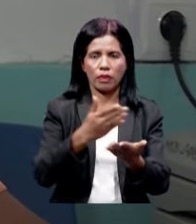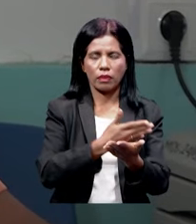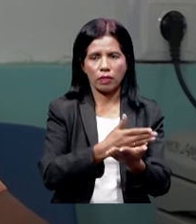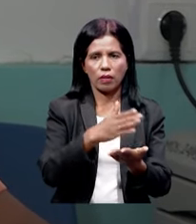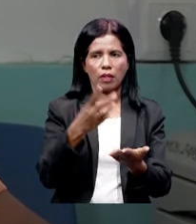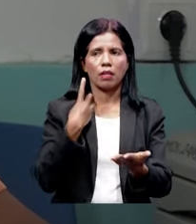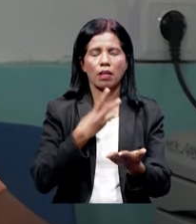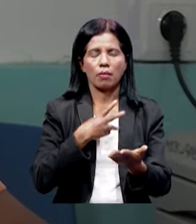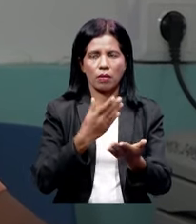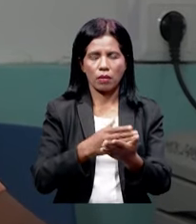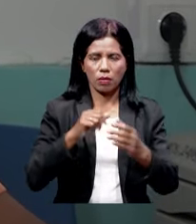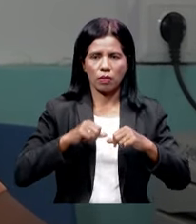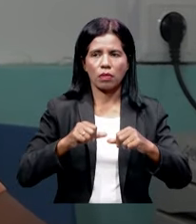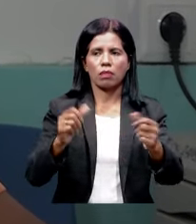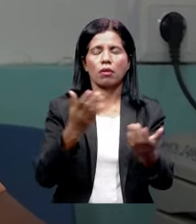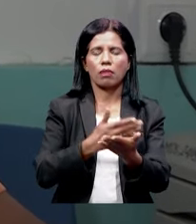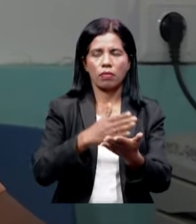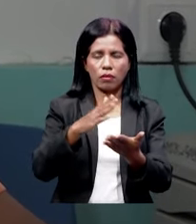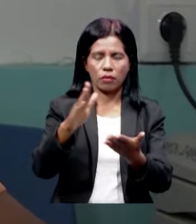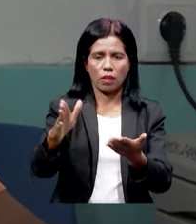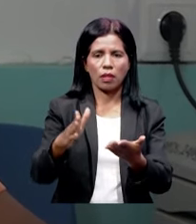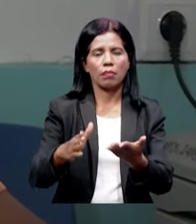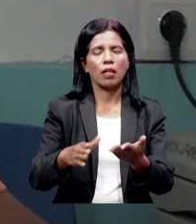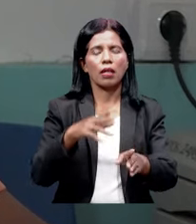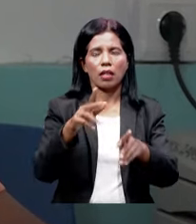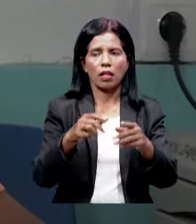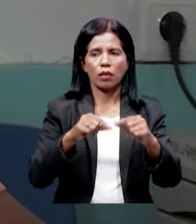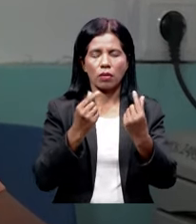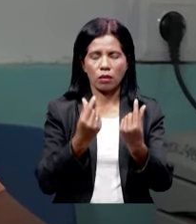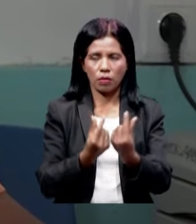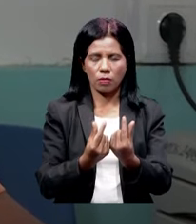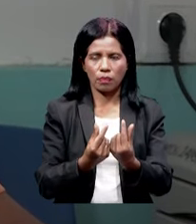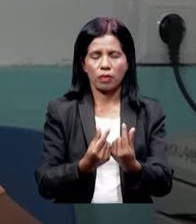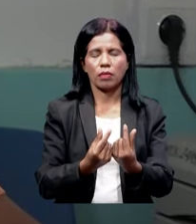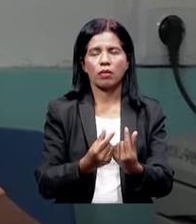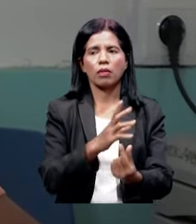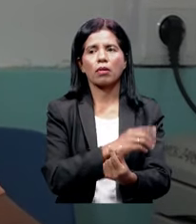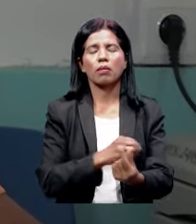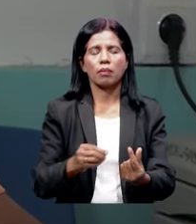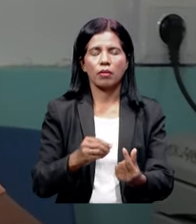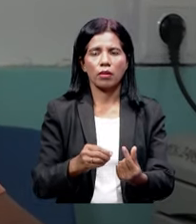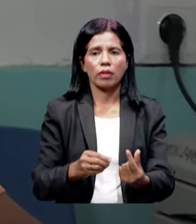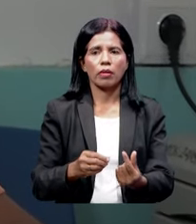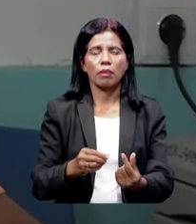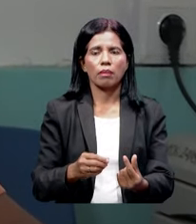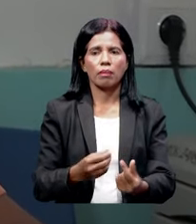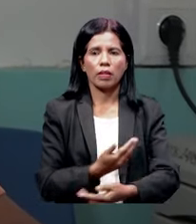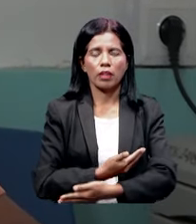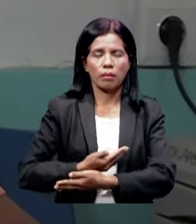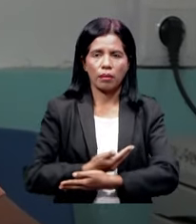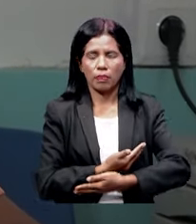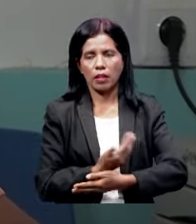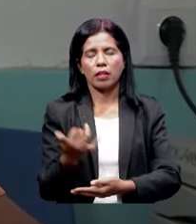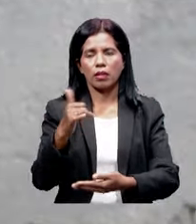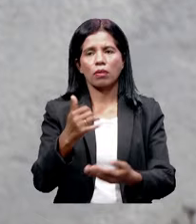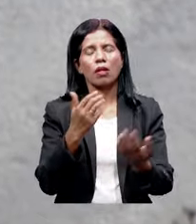iya para ami bela continua distribusaun ba grupo ina ni sirua no ina fosusu to agora sida kuya ne be se